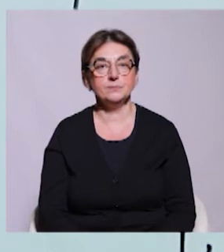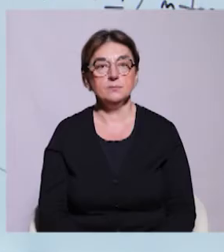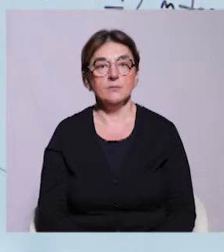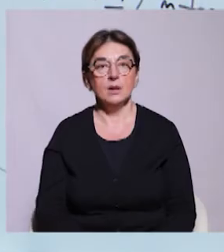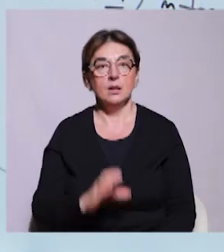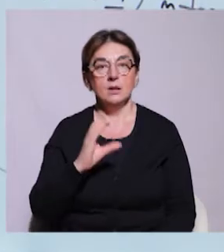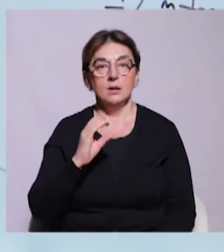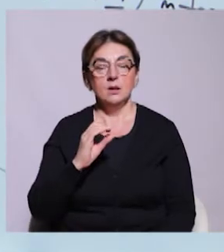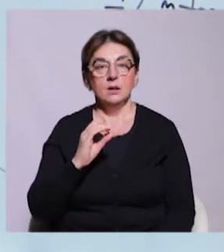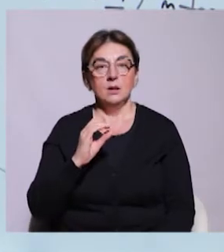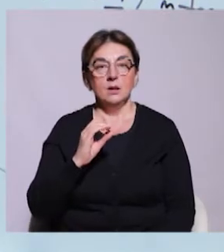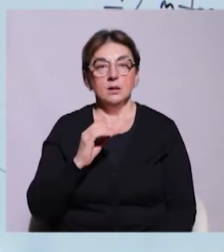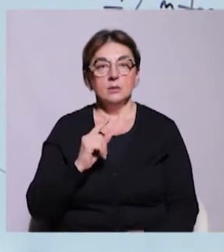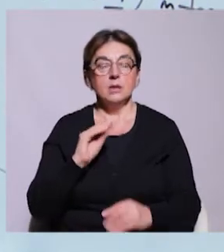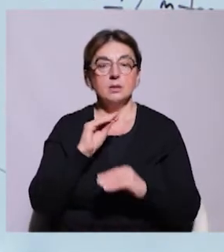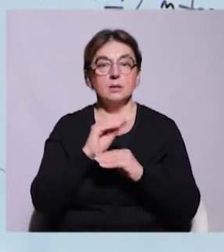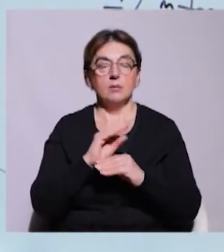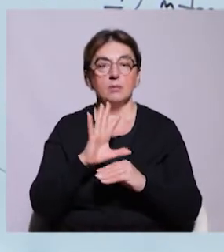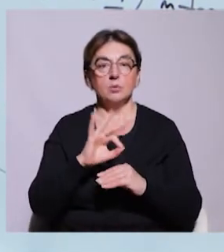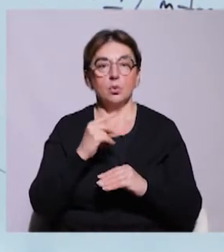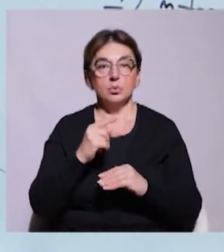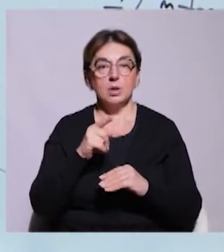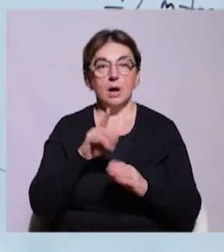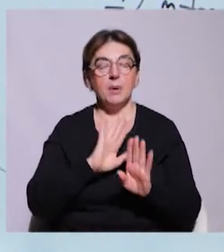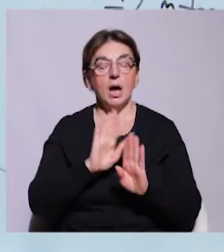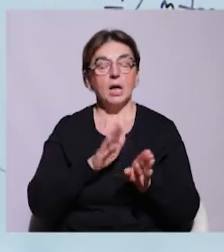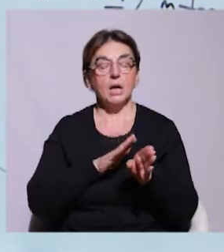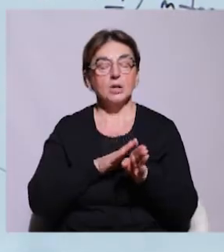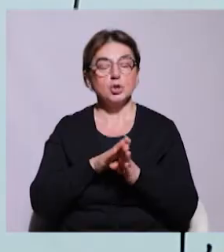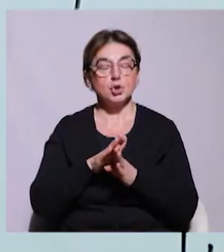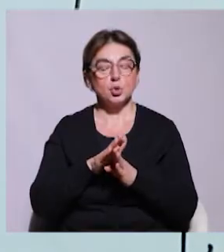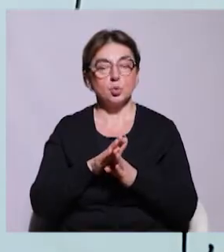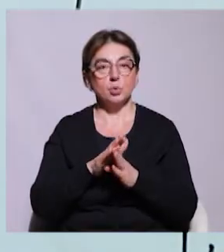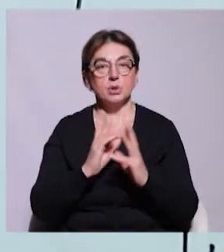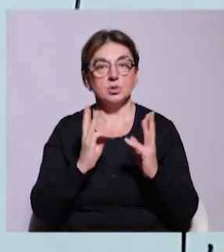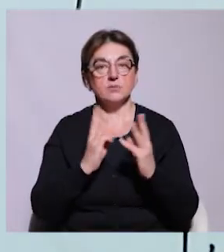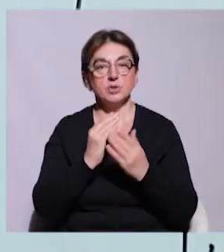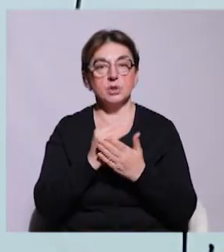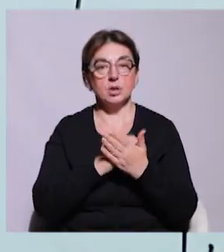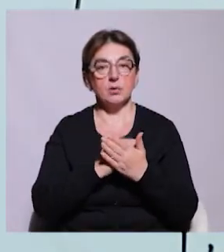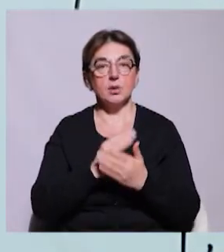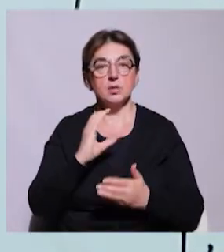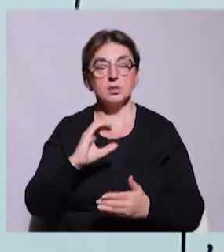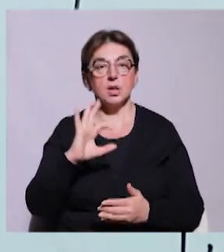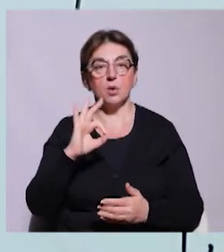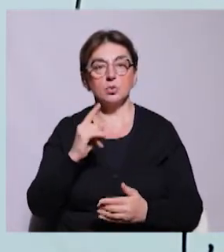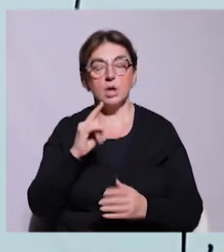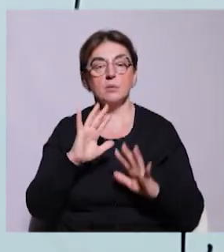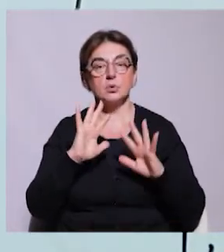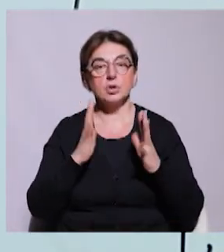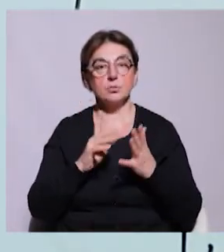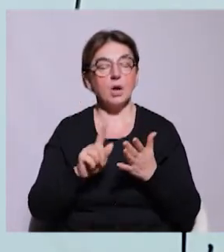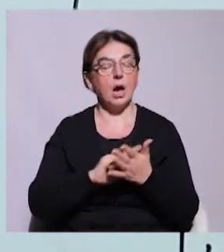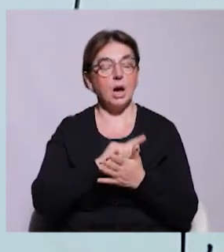ნახშირბადს ვაურთიერთქმედებ ჩანგბადთან და არასრული წვის შედეგად ღებულობთ ნახშირბადის მონოოქსიდს. ამ